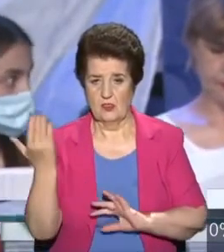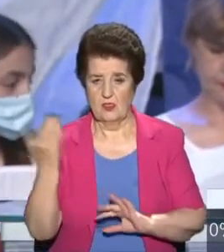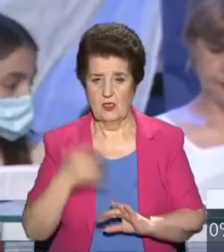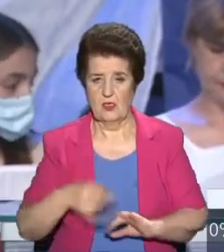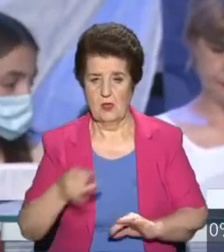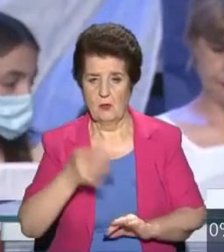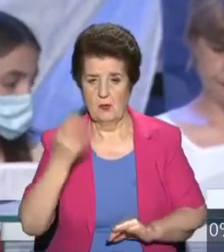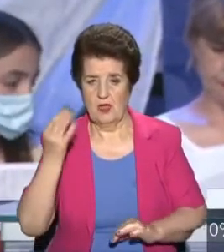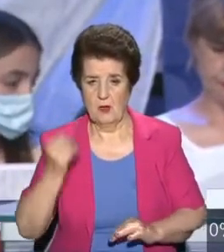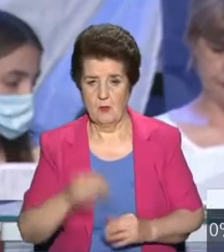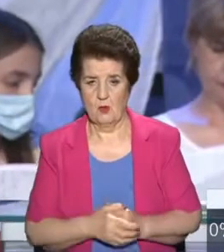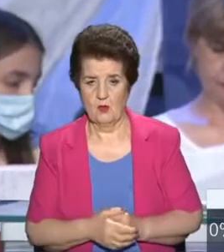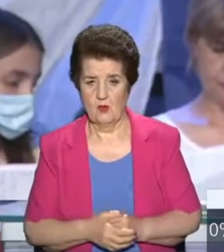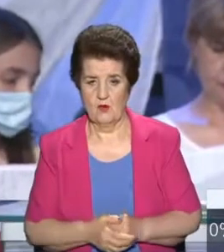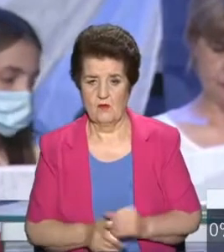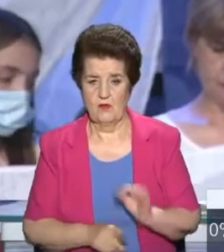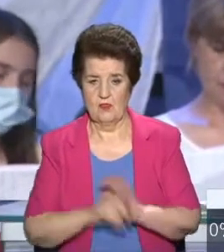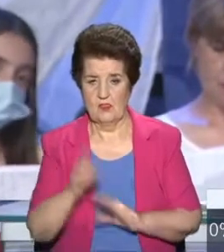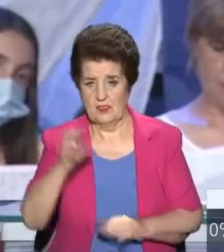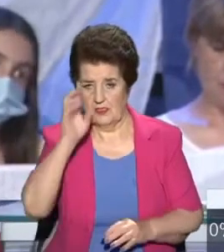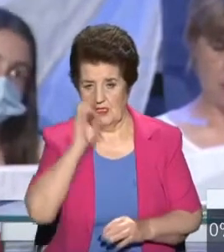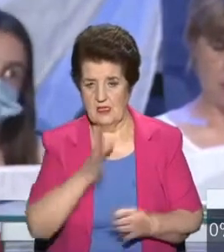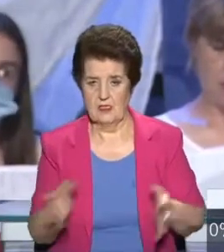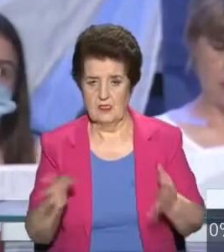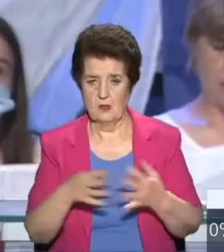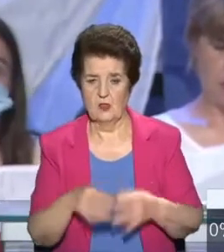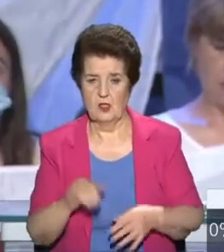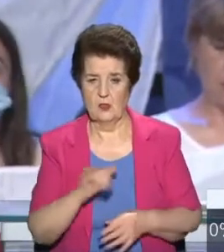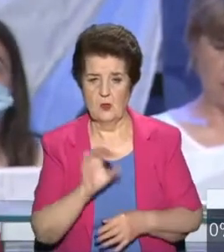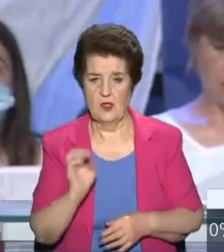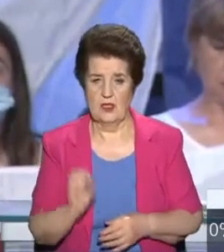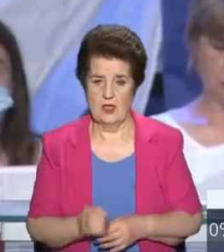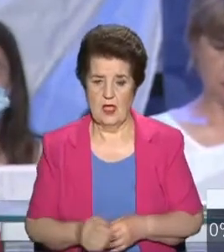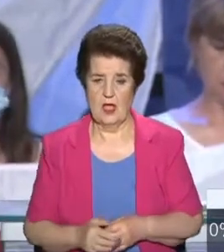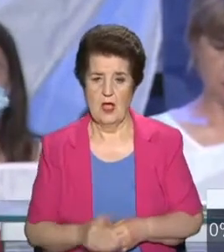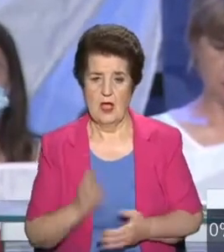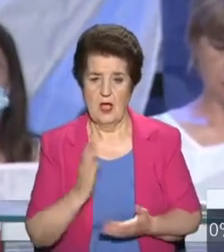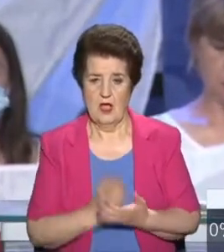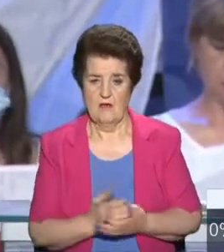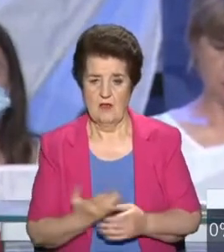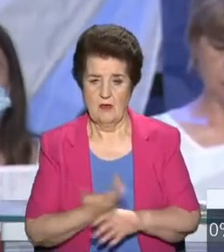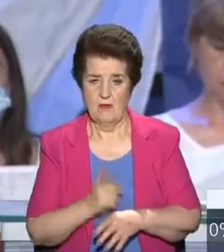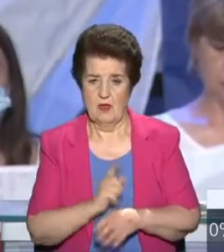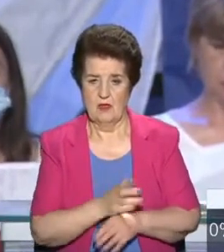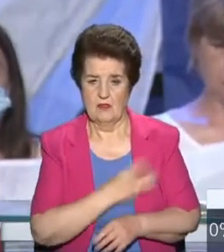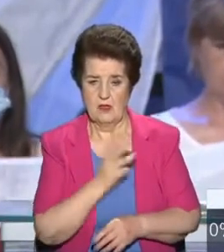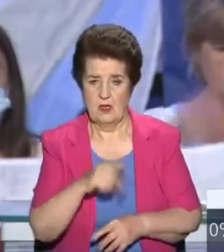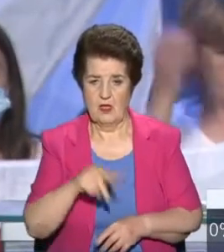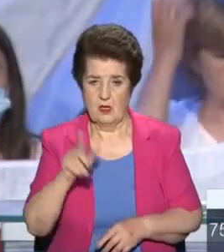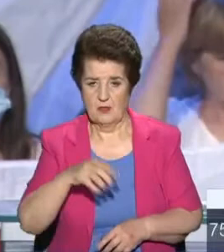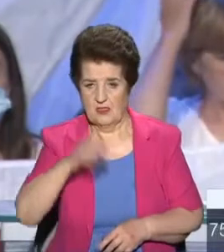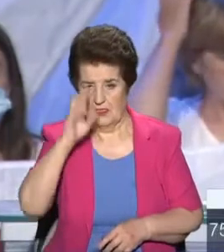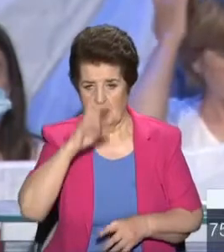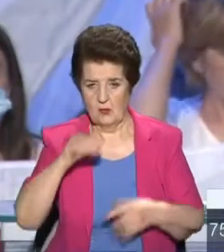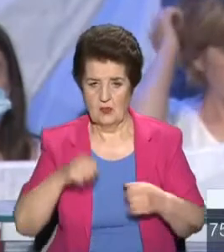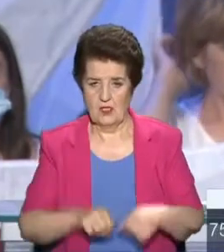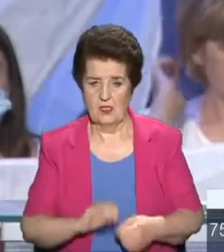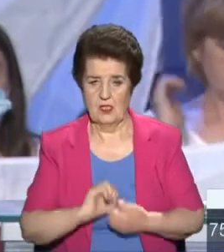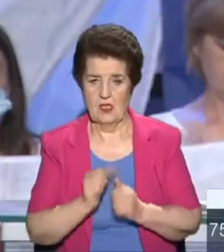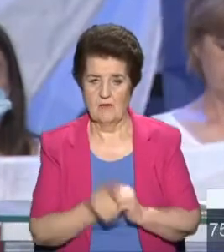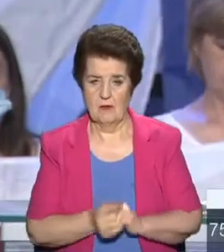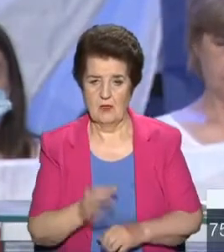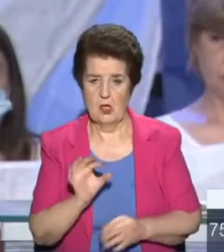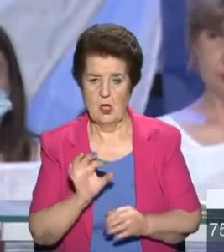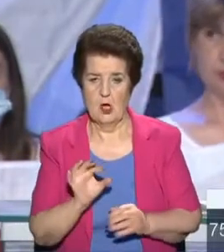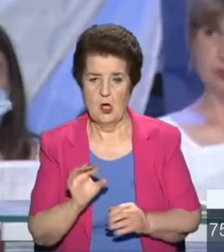când Republica Moldova a devenit asociat la Uniunea Europeană și știi foarte bine că avem mari carențe la capitolul statul de Drept reforme În